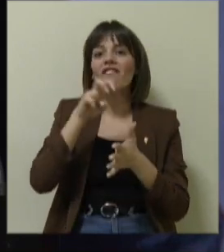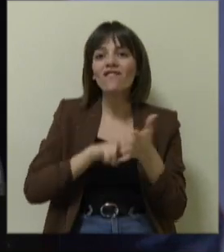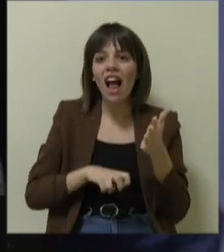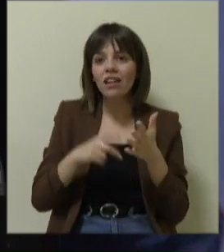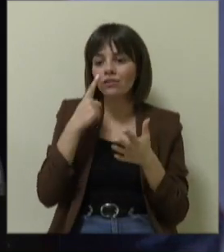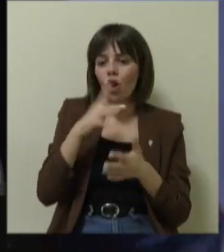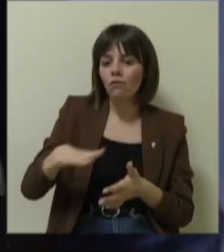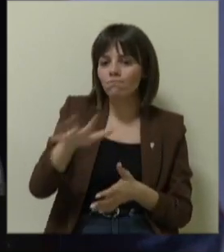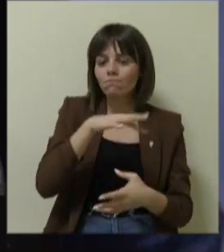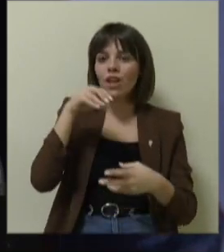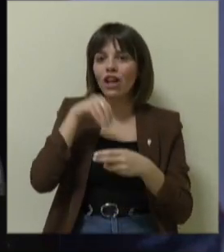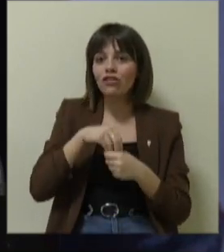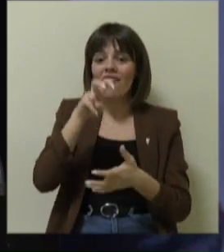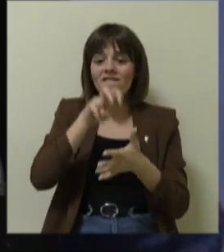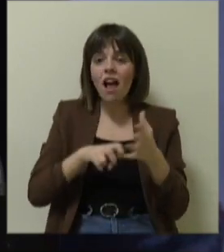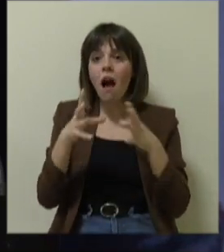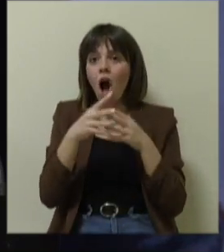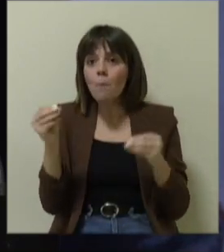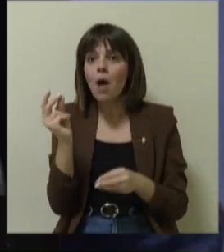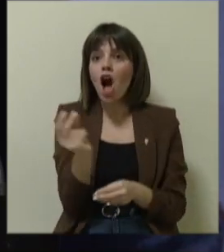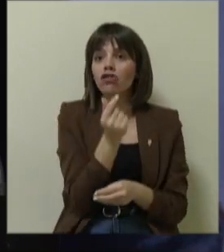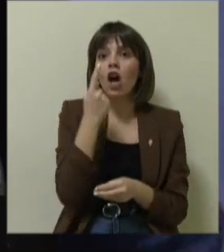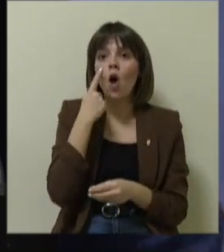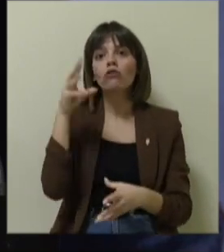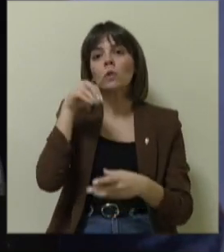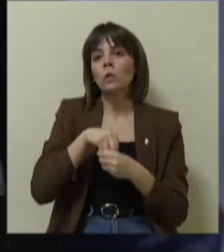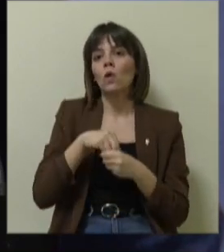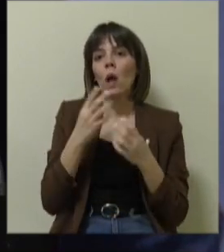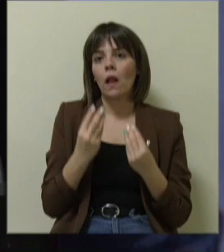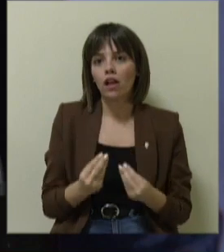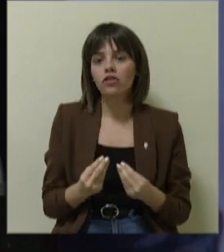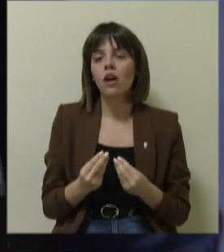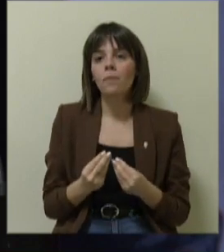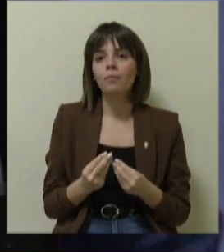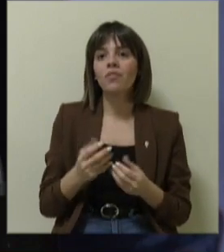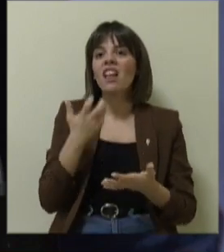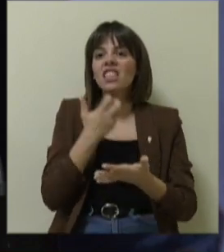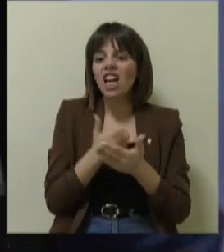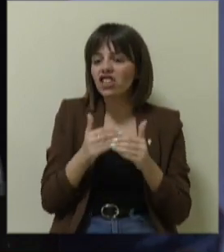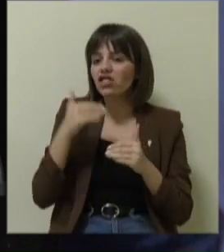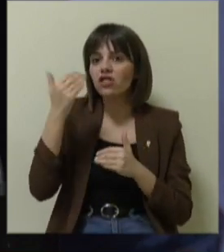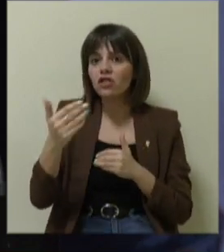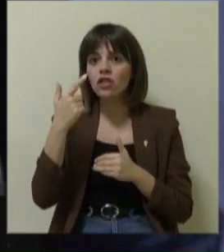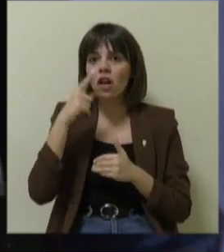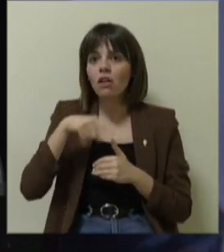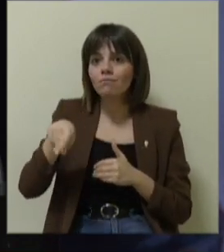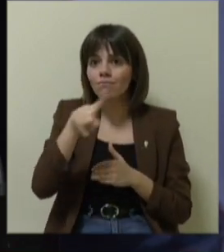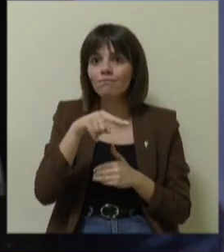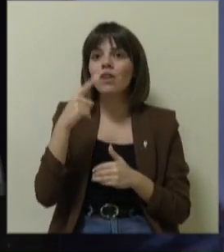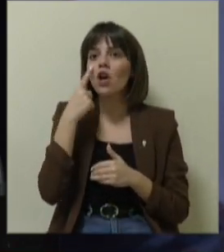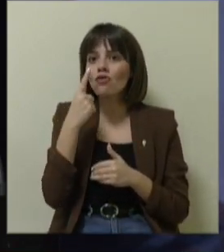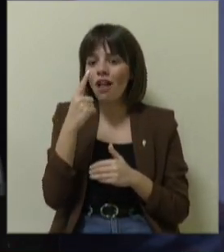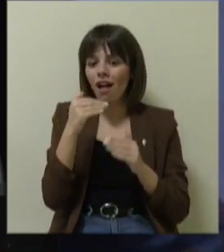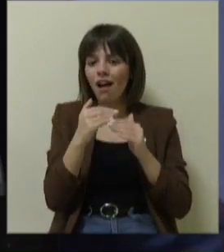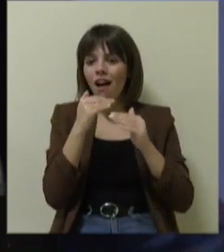cennetleri üzerinden vergi kayıp ve kaçaklarına son vereceğiz. Kayıt dışılığı OECD ortalamasının